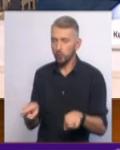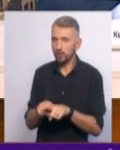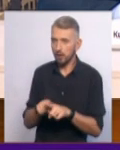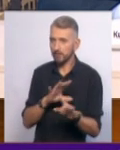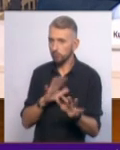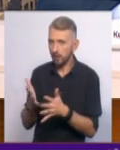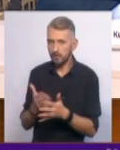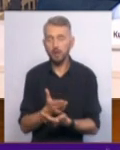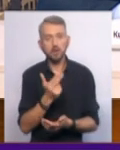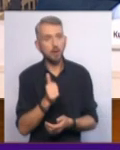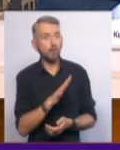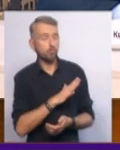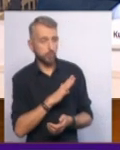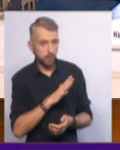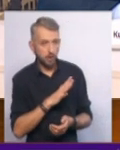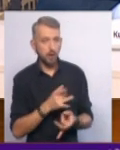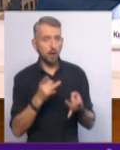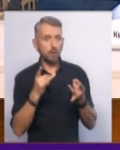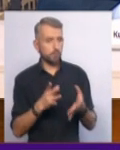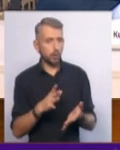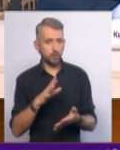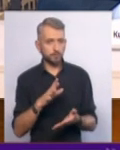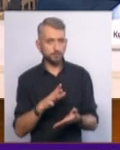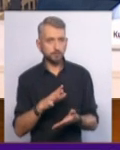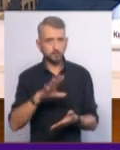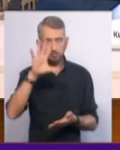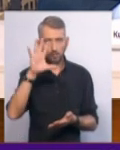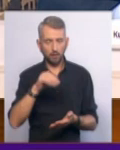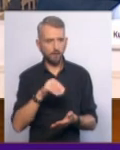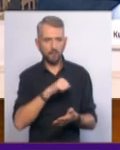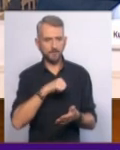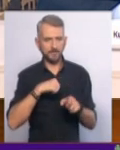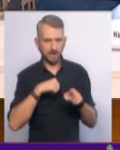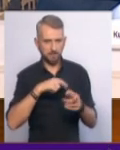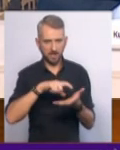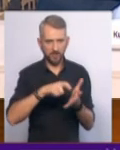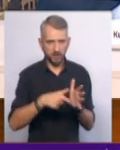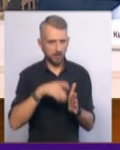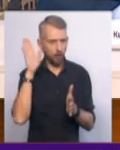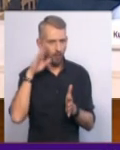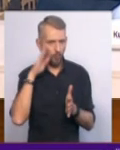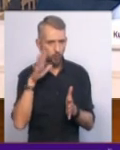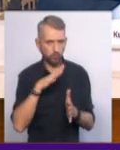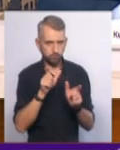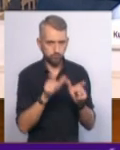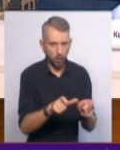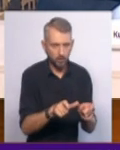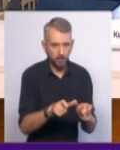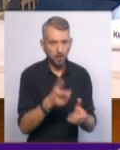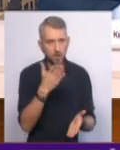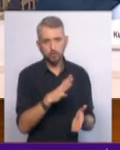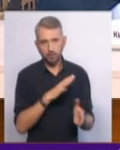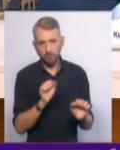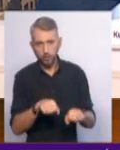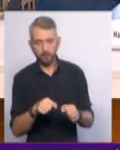Були, і просто перекривалися в самій квартирі, mm-hmm, водопостачання, якщо була, ну, можливість на це,